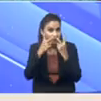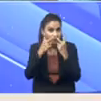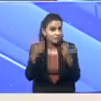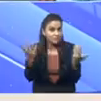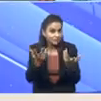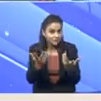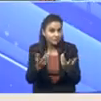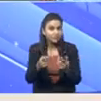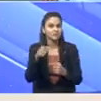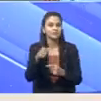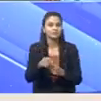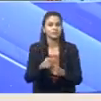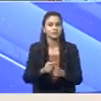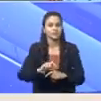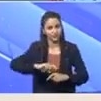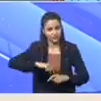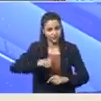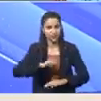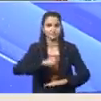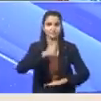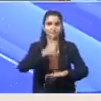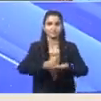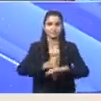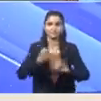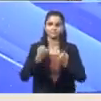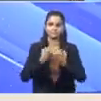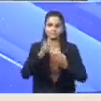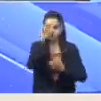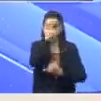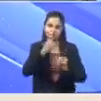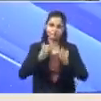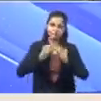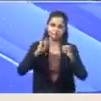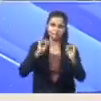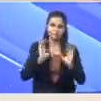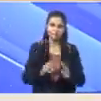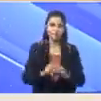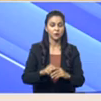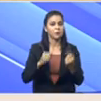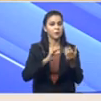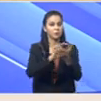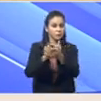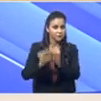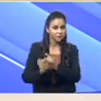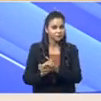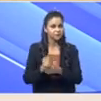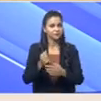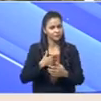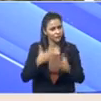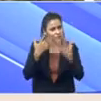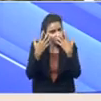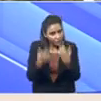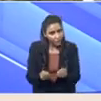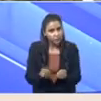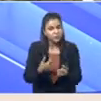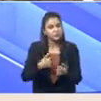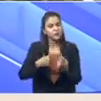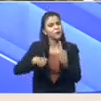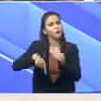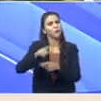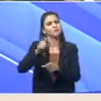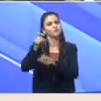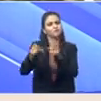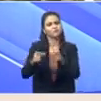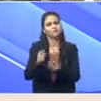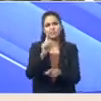चीज है आत्मनिर्भर भारत का सामर्थ्य। साथियों, मैं चाहता हूं आप भी एक